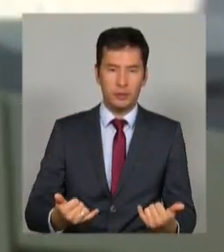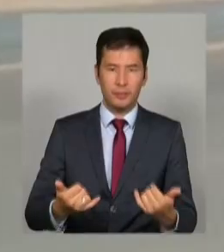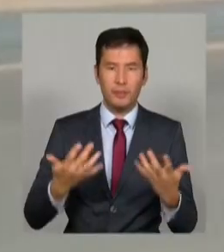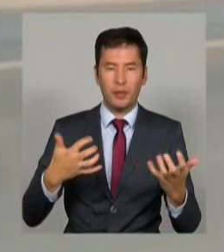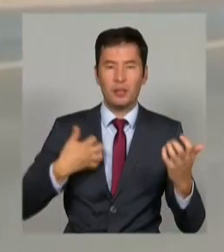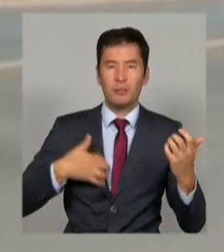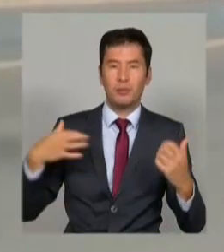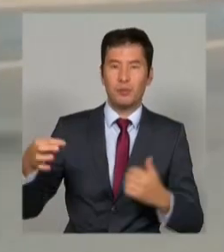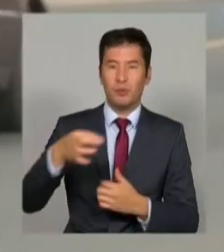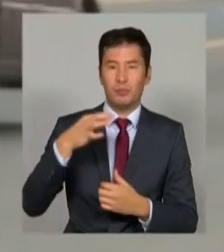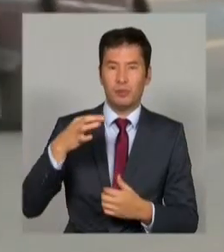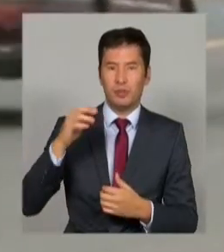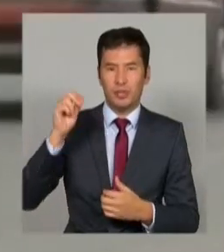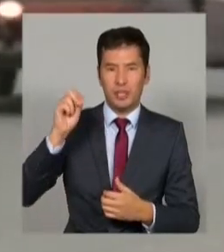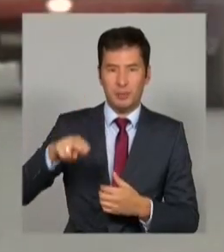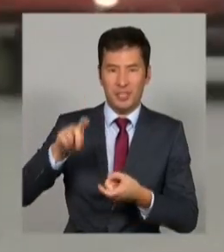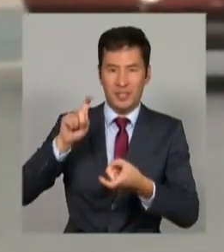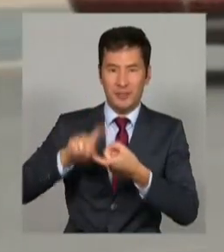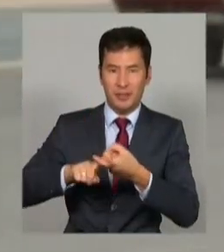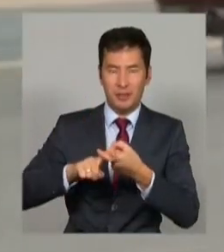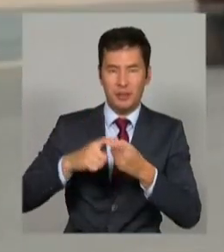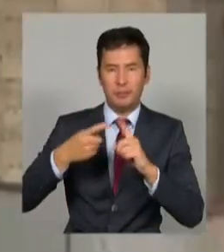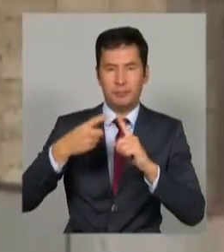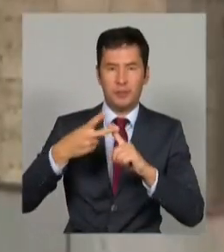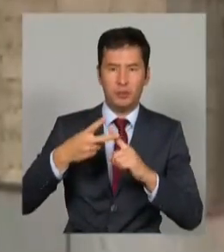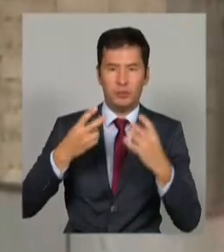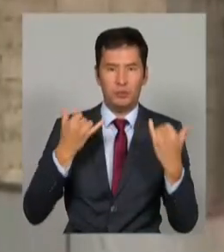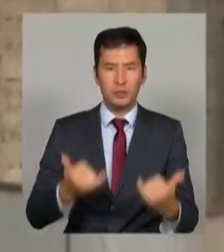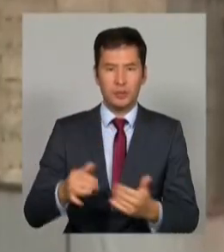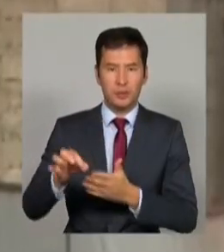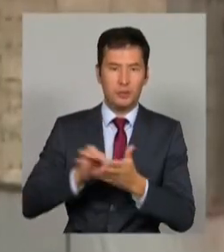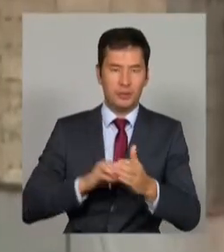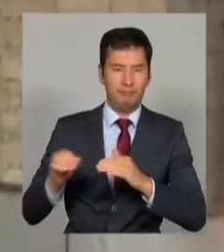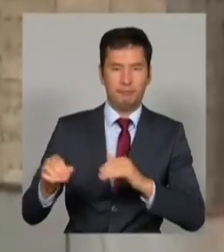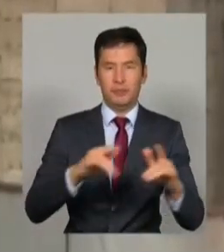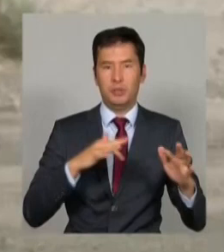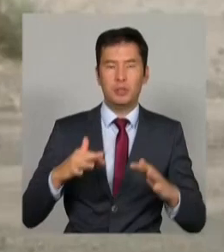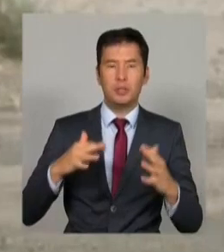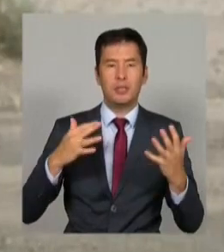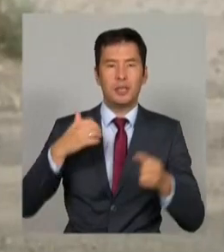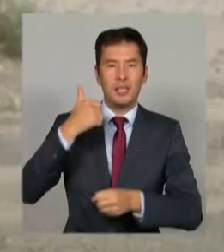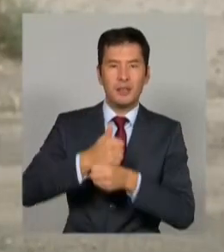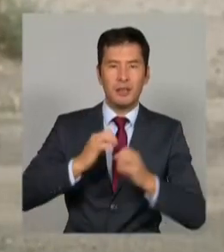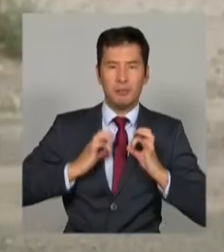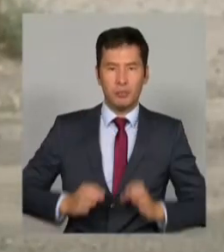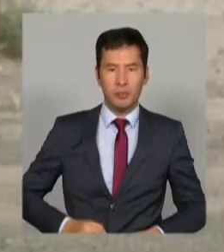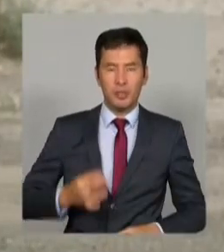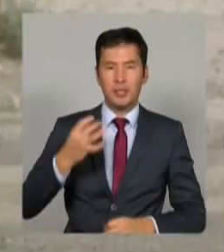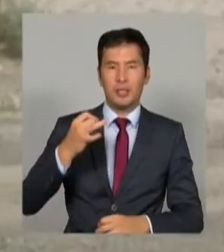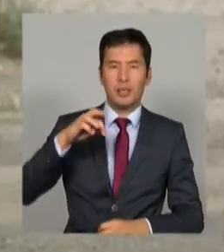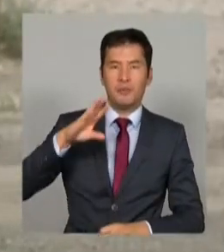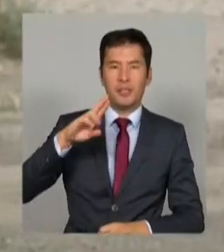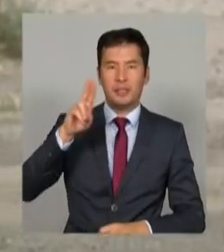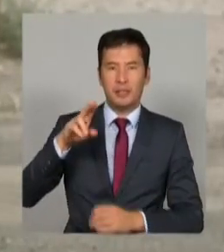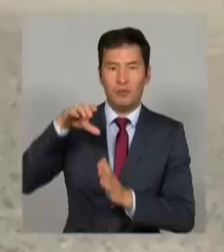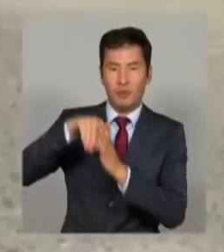Жамбыл облысындағы төтенше оқиғаға байланысты бірқатар шараларды шұғыл қолға алуды жүктеді. Бас прокуратура мен Ішкі істер министрлігіне